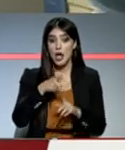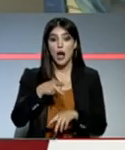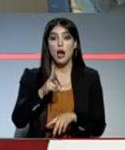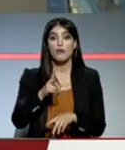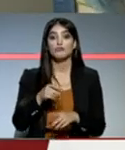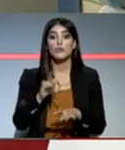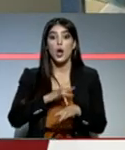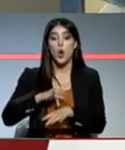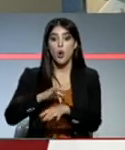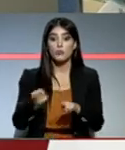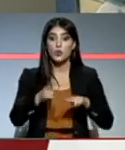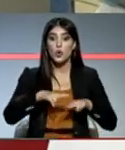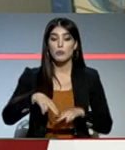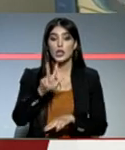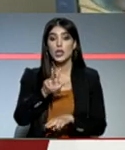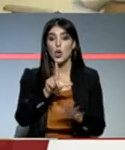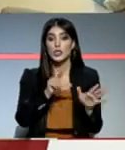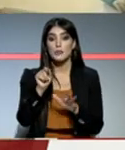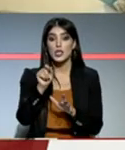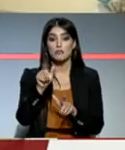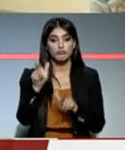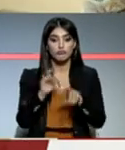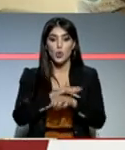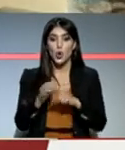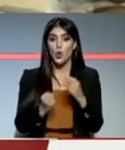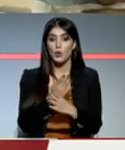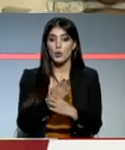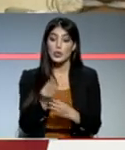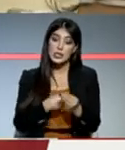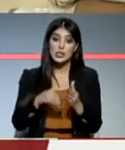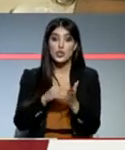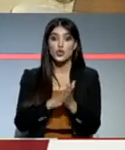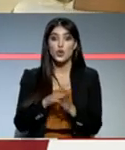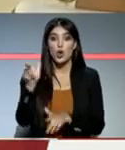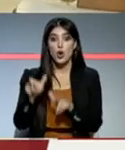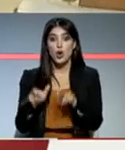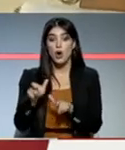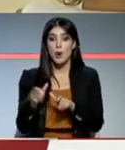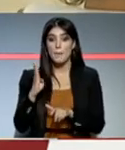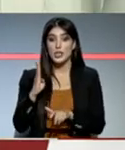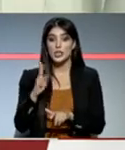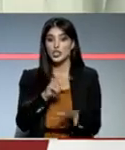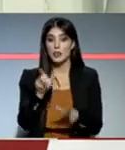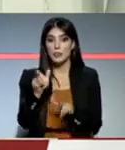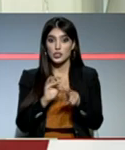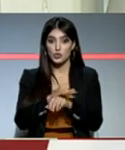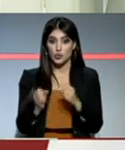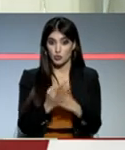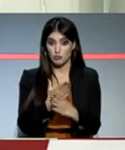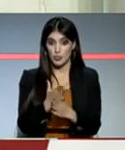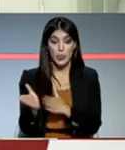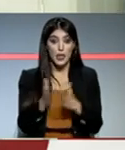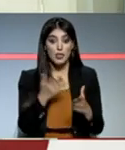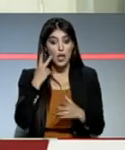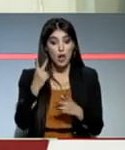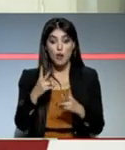بتسجيل ثلاثه وسبعين اصابه وسجلت او ليتفاجا عشرين اصابه جديده هذه العينه